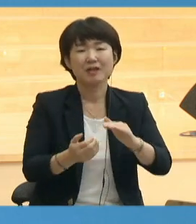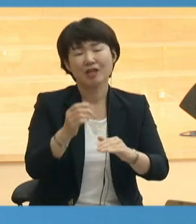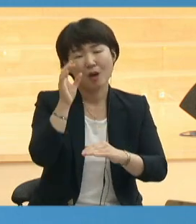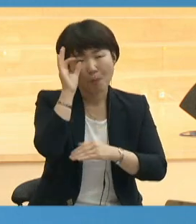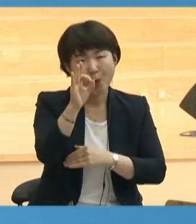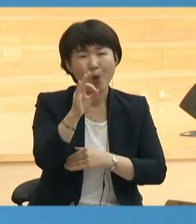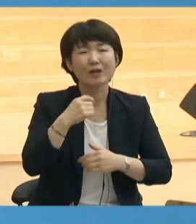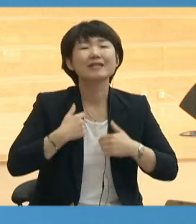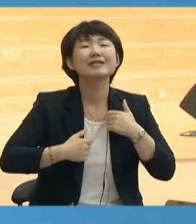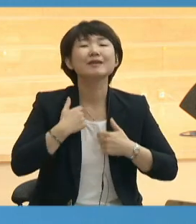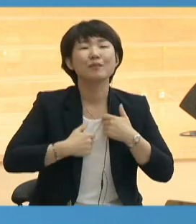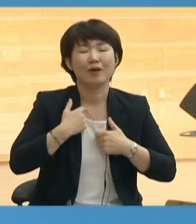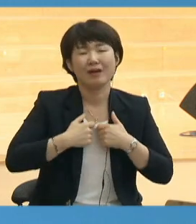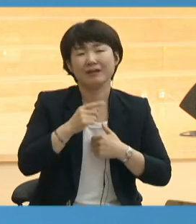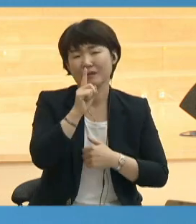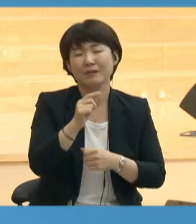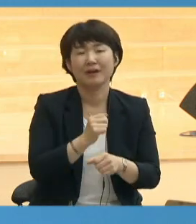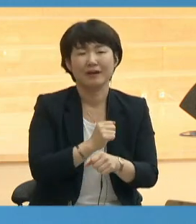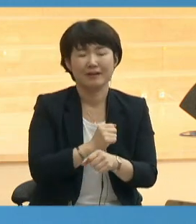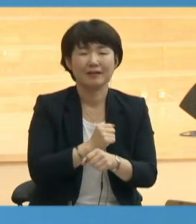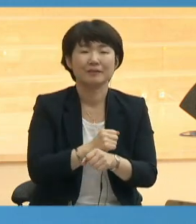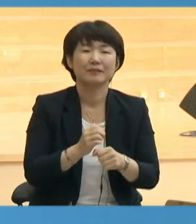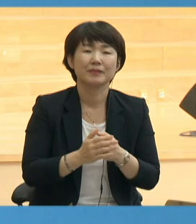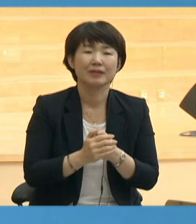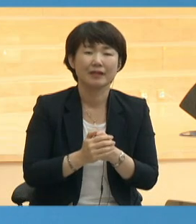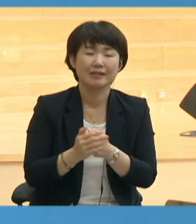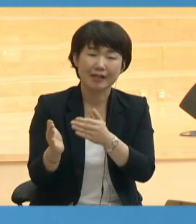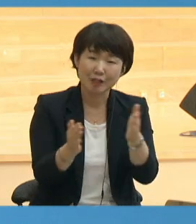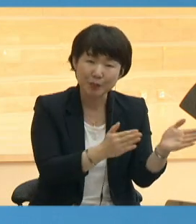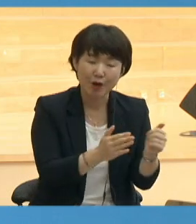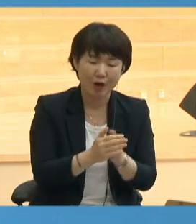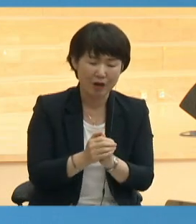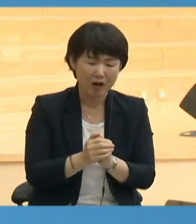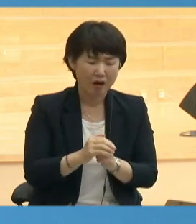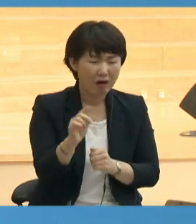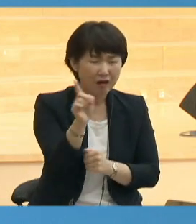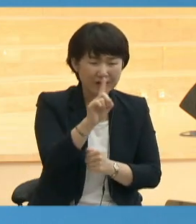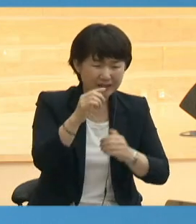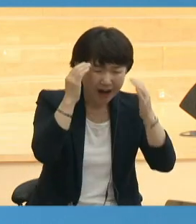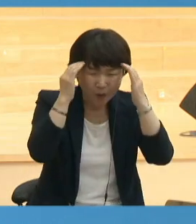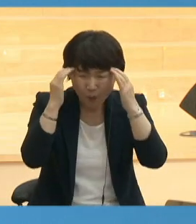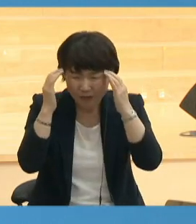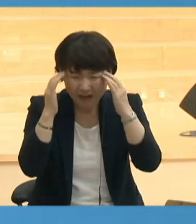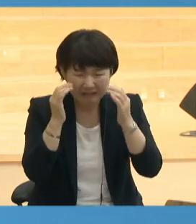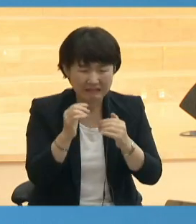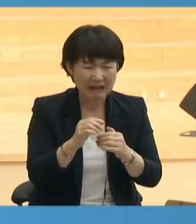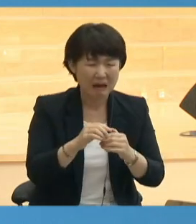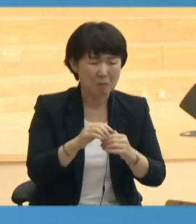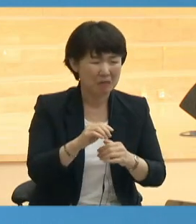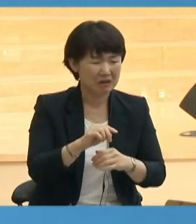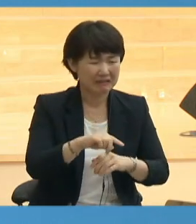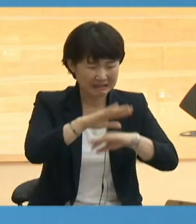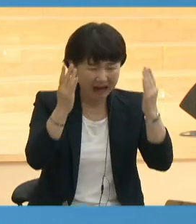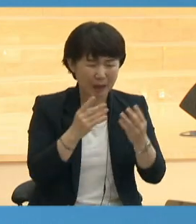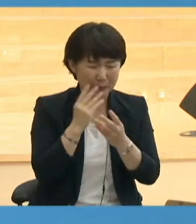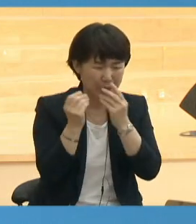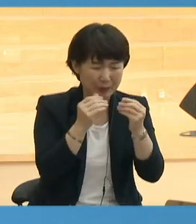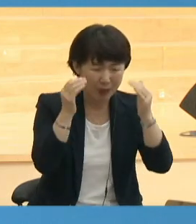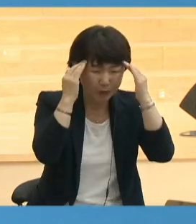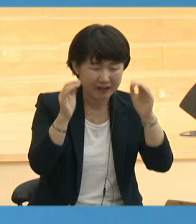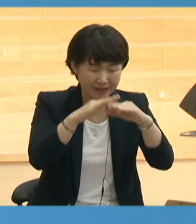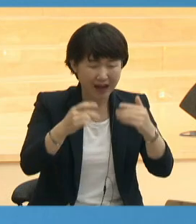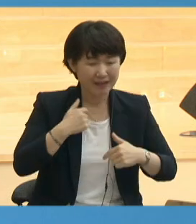아크 말인거 할렐루야 그러면 아무 고난이나 키 팔아 말인가 세상을 뭐